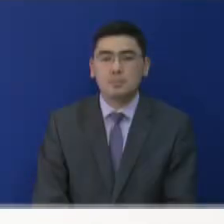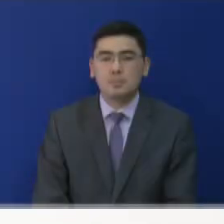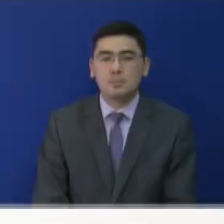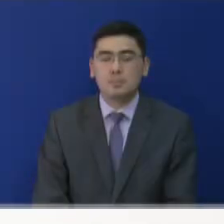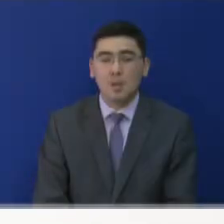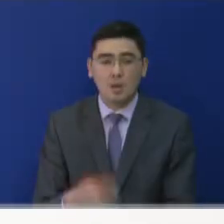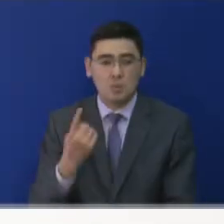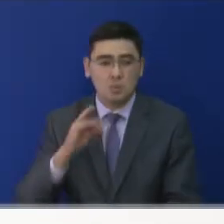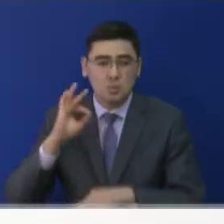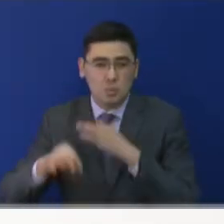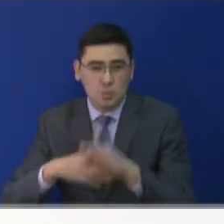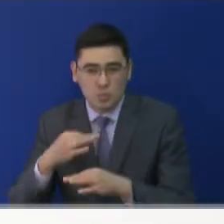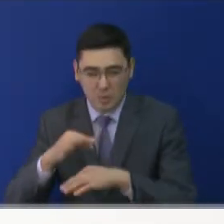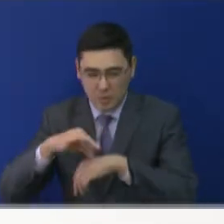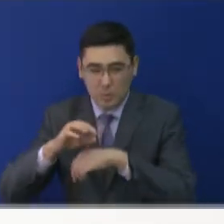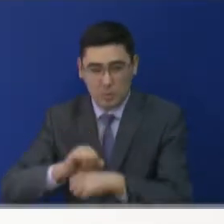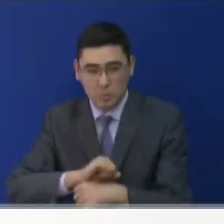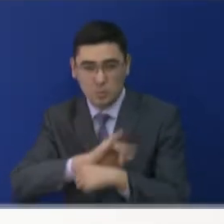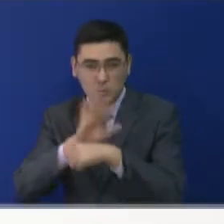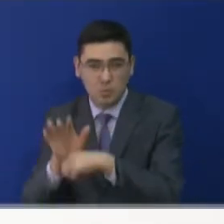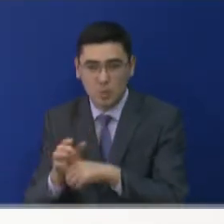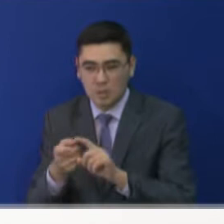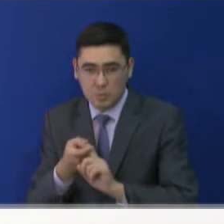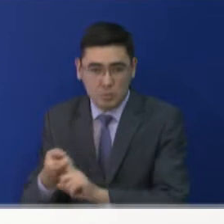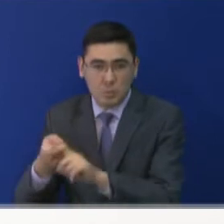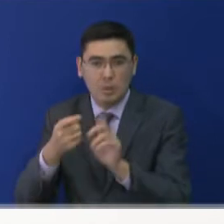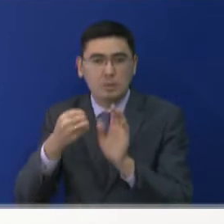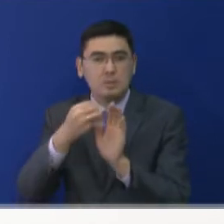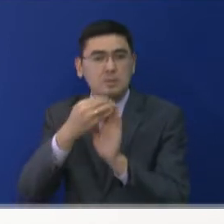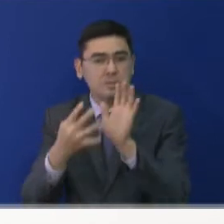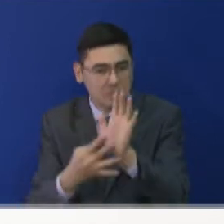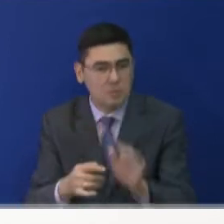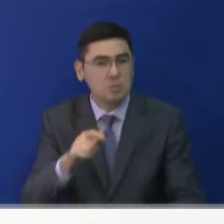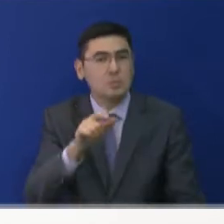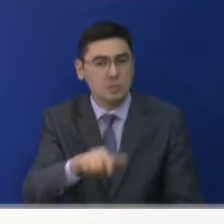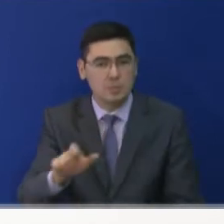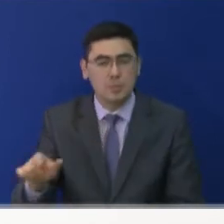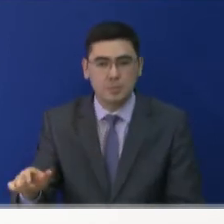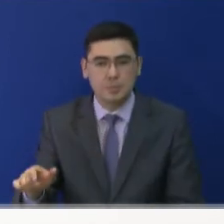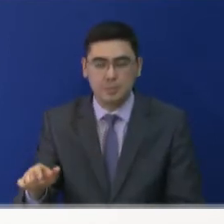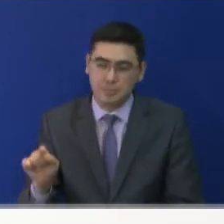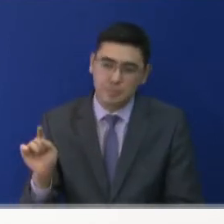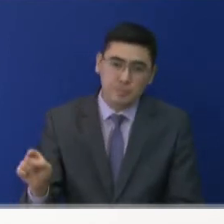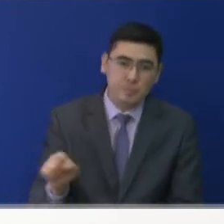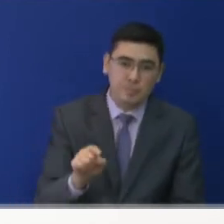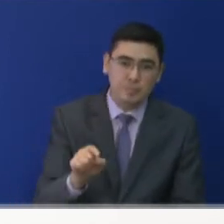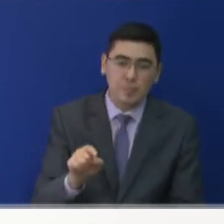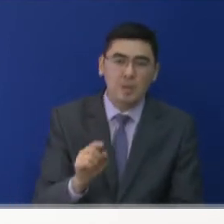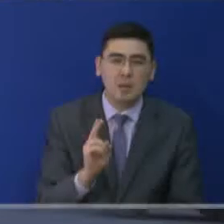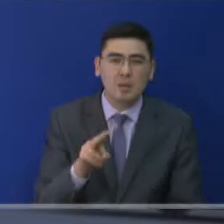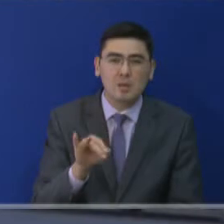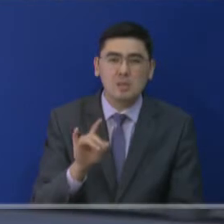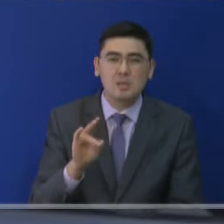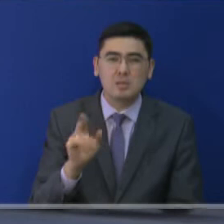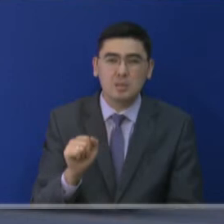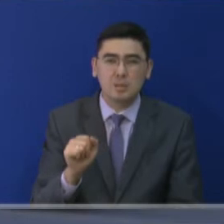Өткен тәулікте облысымызда COVID инфекциясын жұқтырудың 19 жағдайы тіркелген. Жаңадан анықталған жағдайлардың арасында аурудың клиникалық